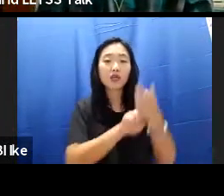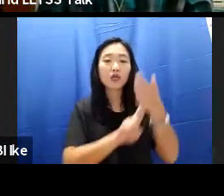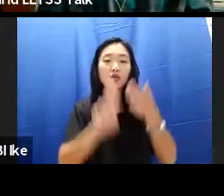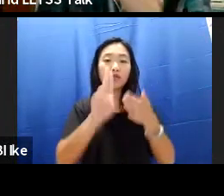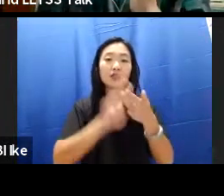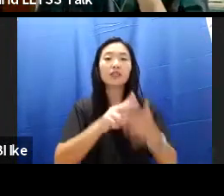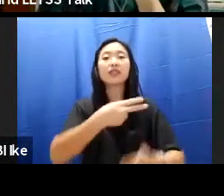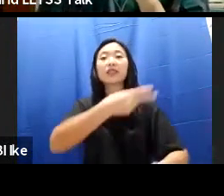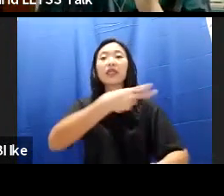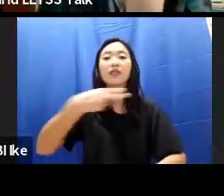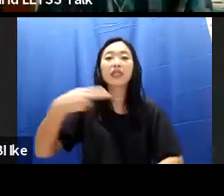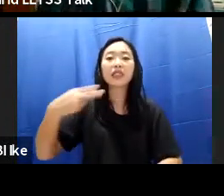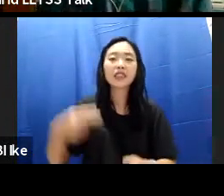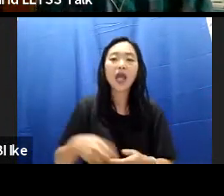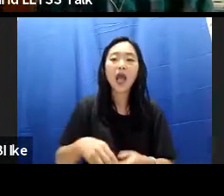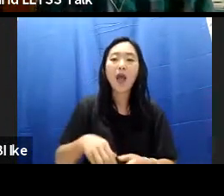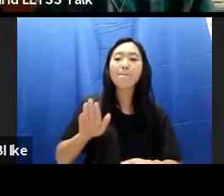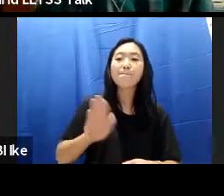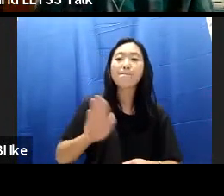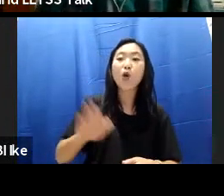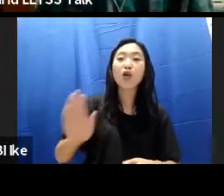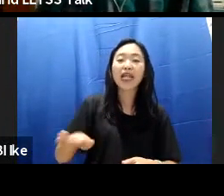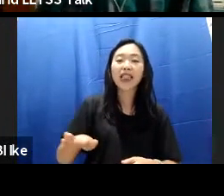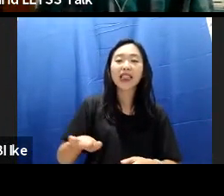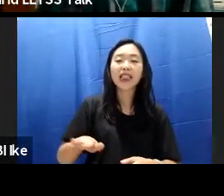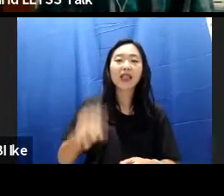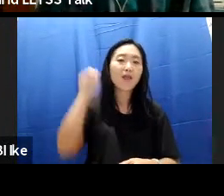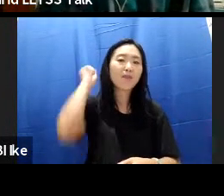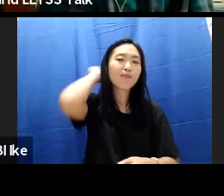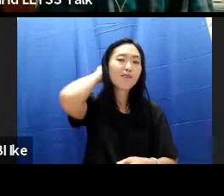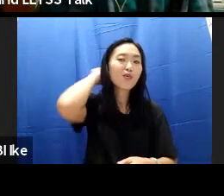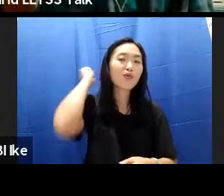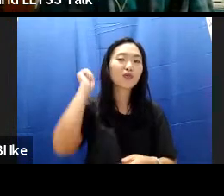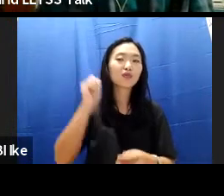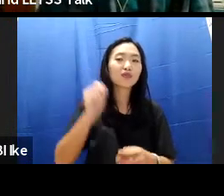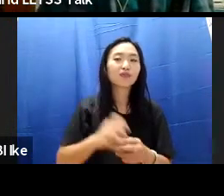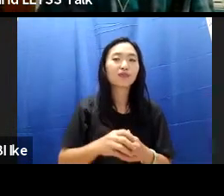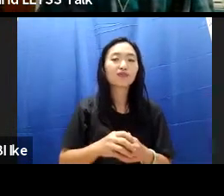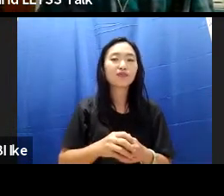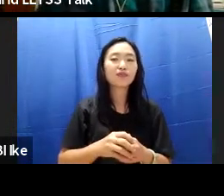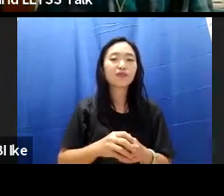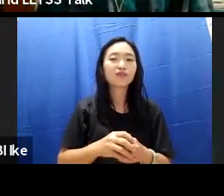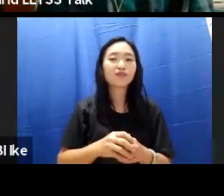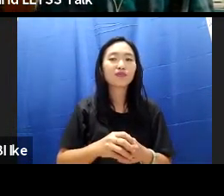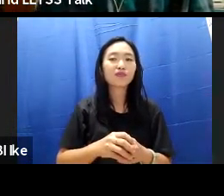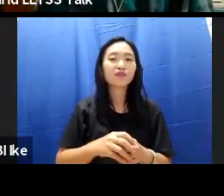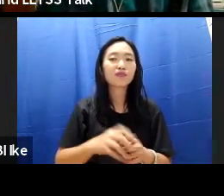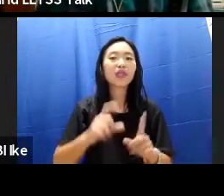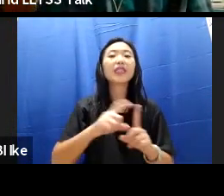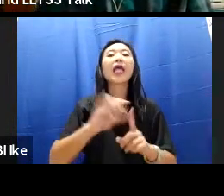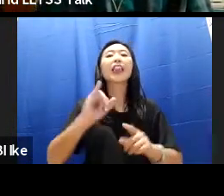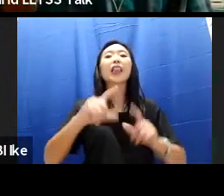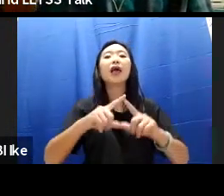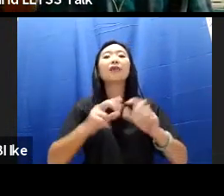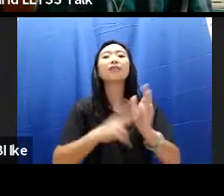Budianta gitu, dan dia ada yang kita tahu dia adalah feminist scholar dan feminist activist,